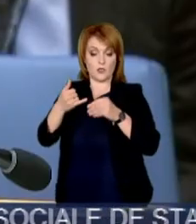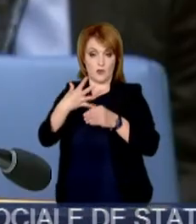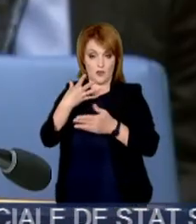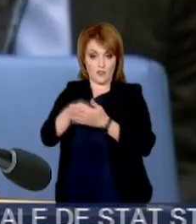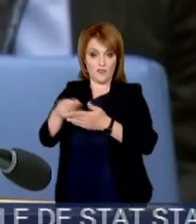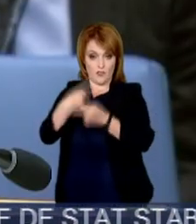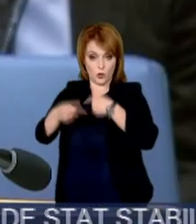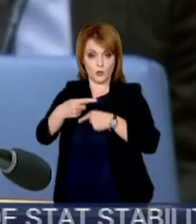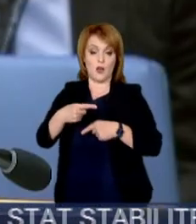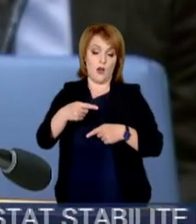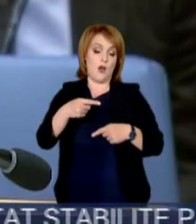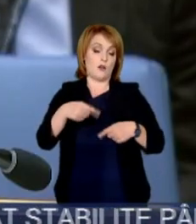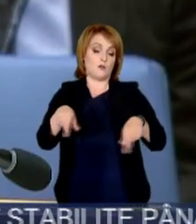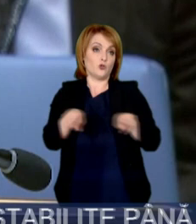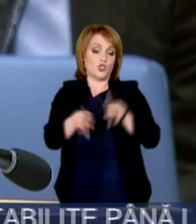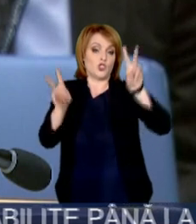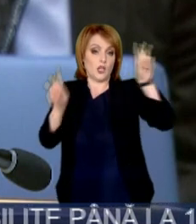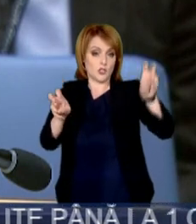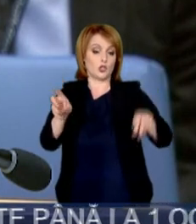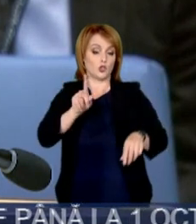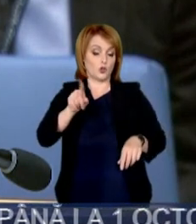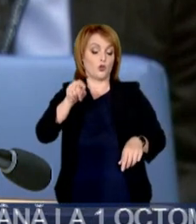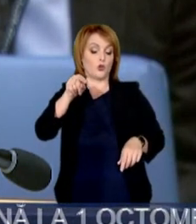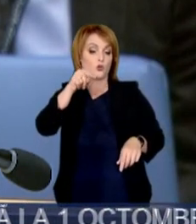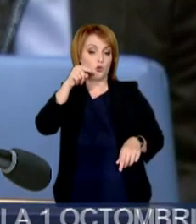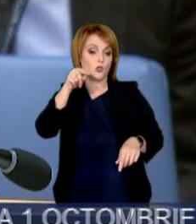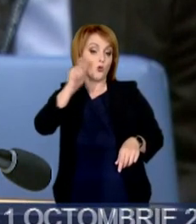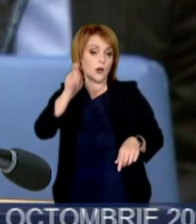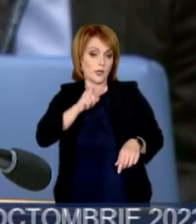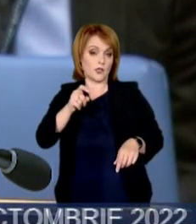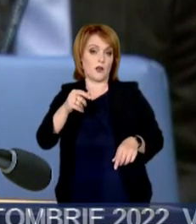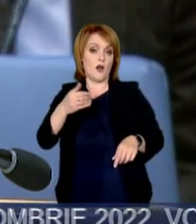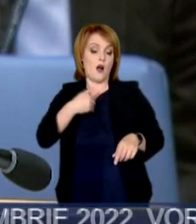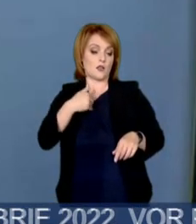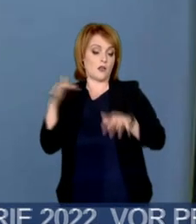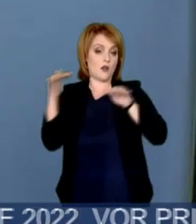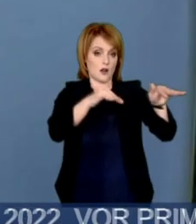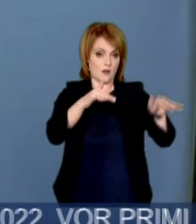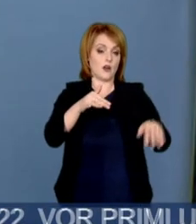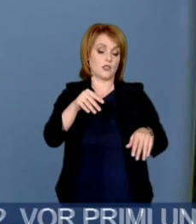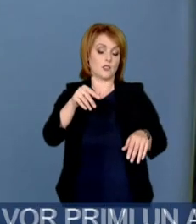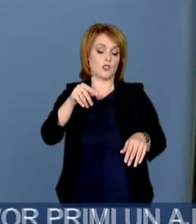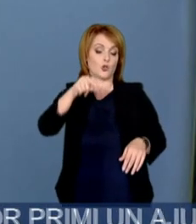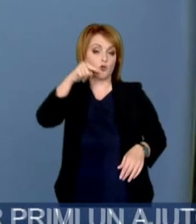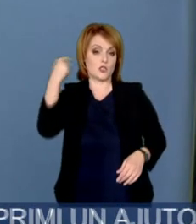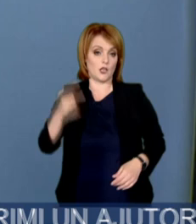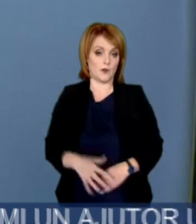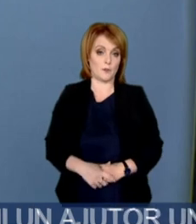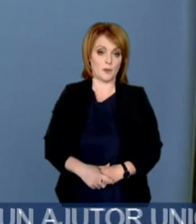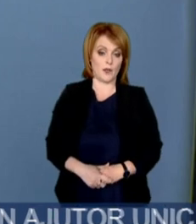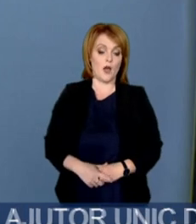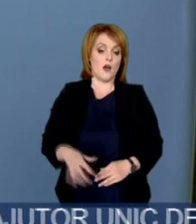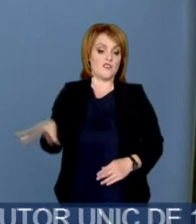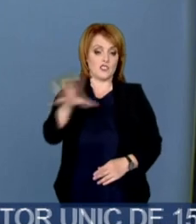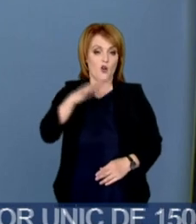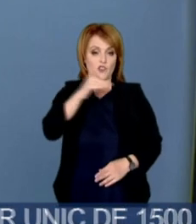Rusia încalcă valorile Națiunilor Unite și trebuie trase la răspundere pentru crimele de război acestea au fost concluziile Consiliului de securitate de